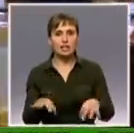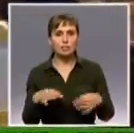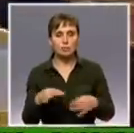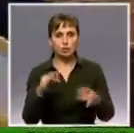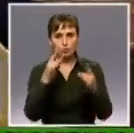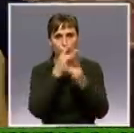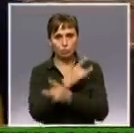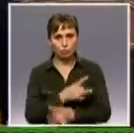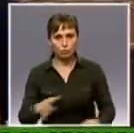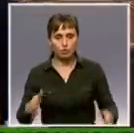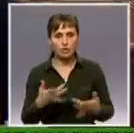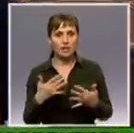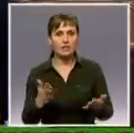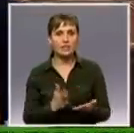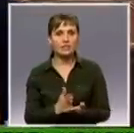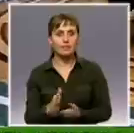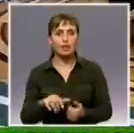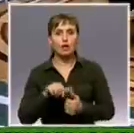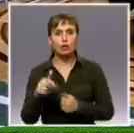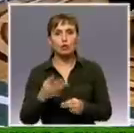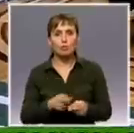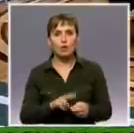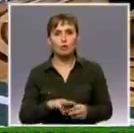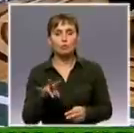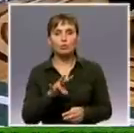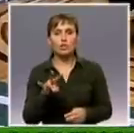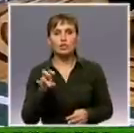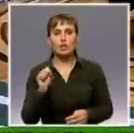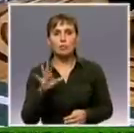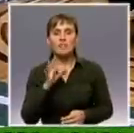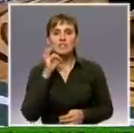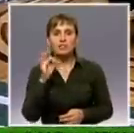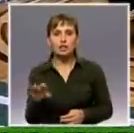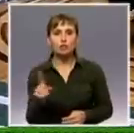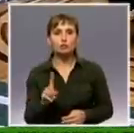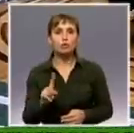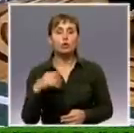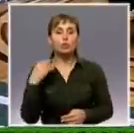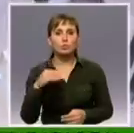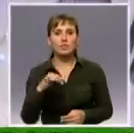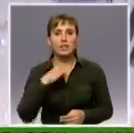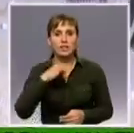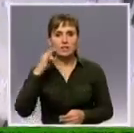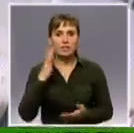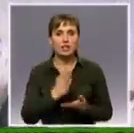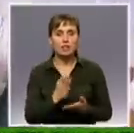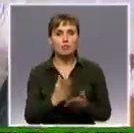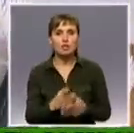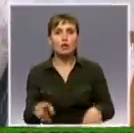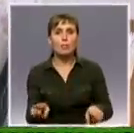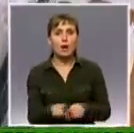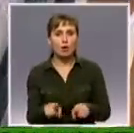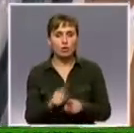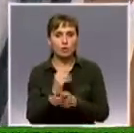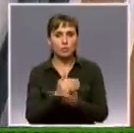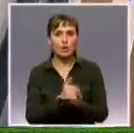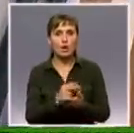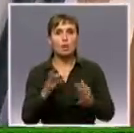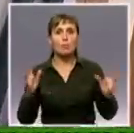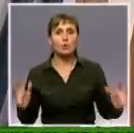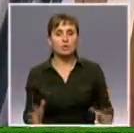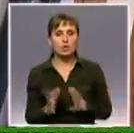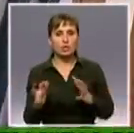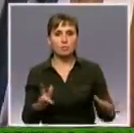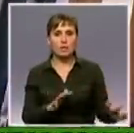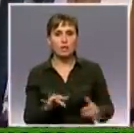и культурно-гуманитарной сферах. Кроме того, Нурсултан Назарбаев отметил, что Туркменистан и Казахстан имеют схожие позиции по сохранению мира